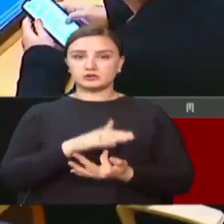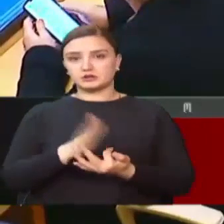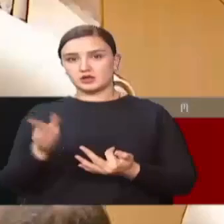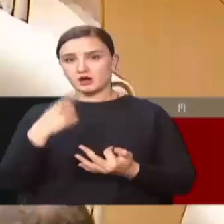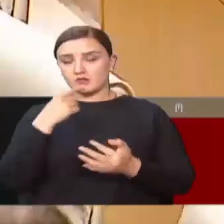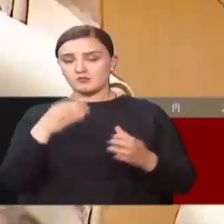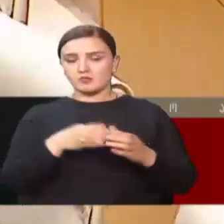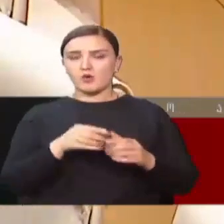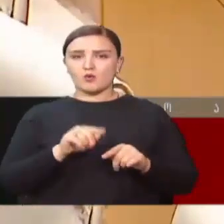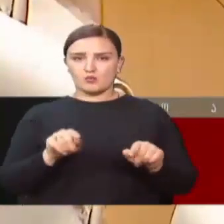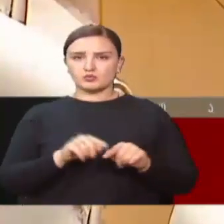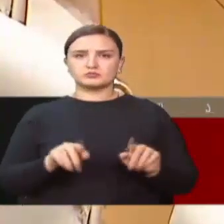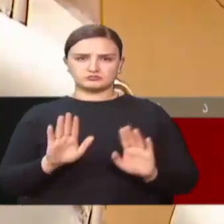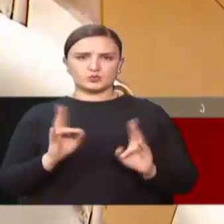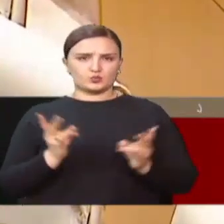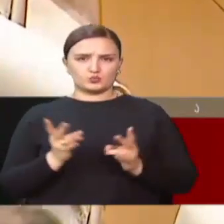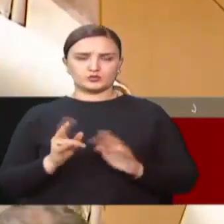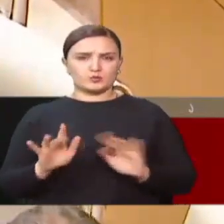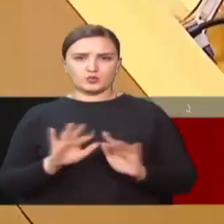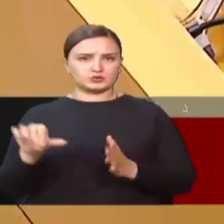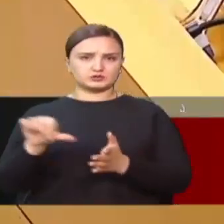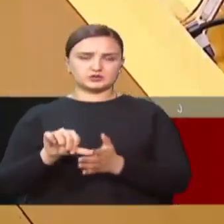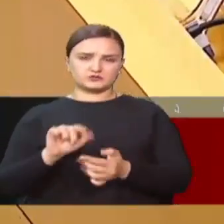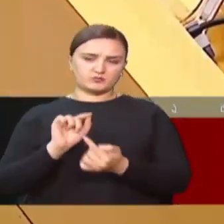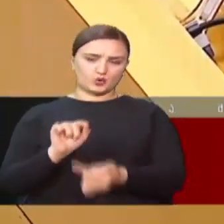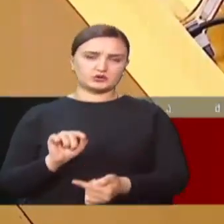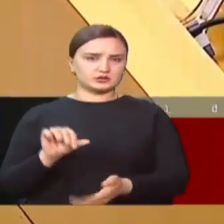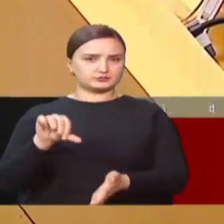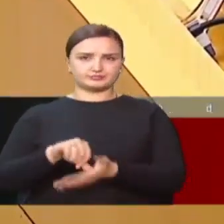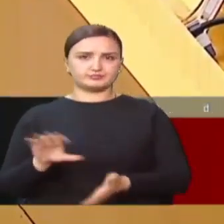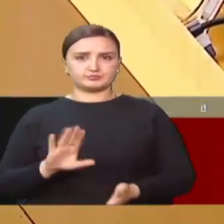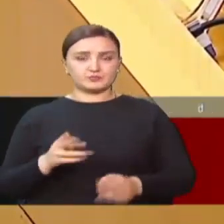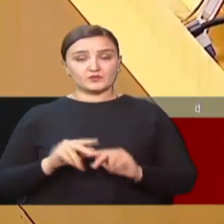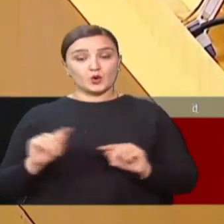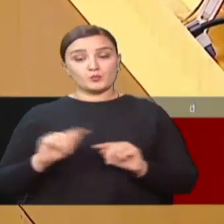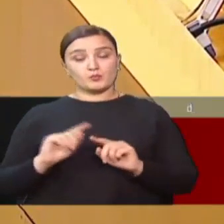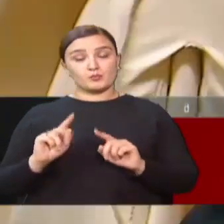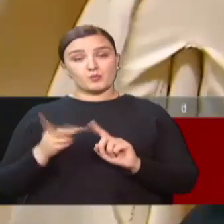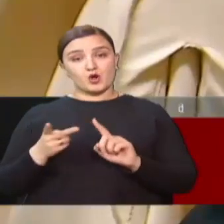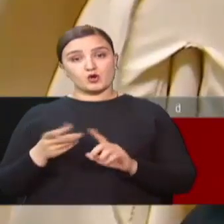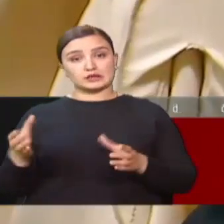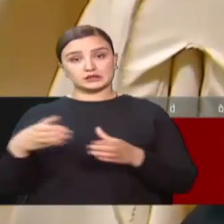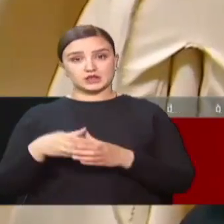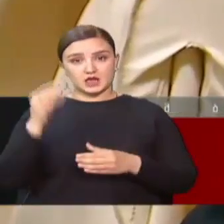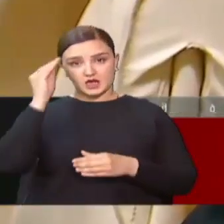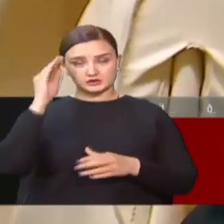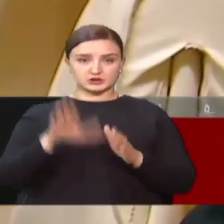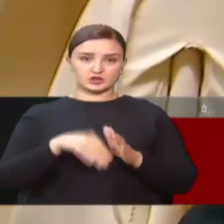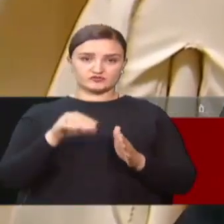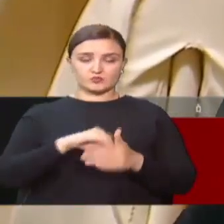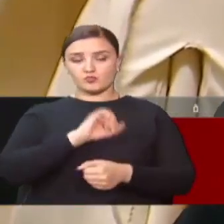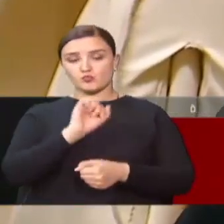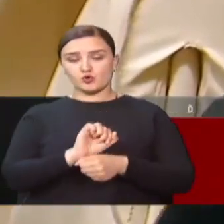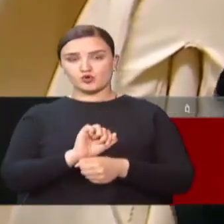გადაწყვეტილება გამართლებულია, რადგან პროცესში პროტესტის ნიშნად არ ჩაერთვნენ. Opoziciis მეორე ნაწილის აზრით, არჩევნების